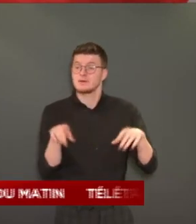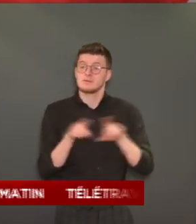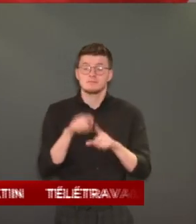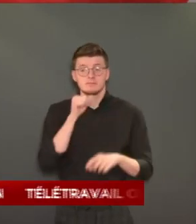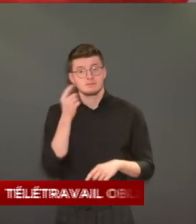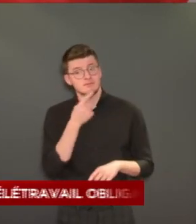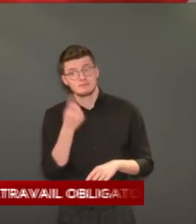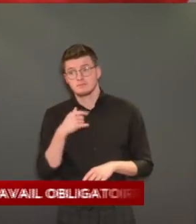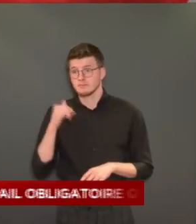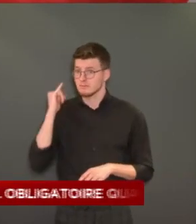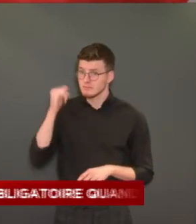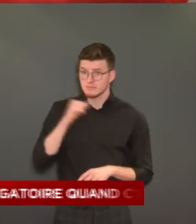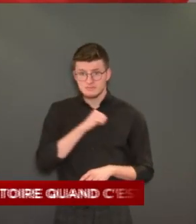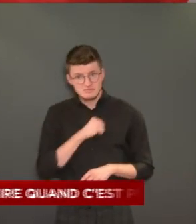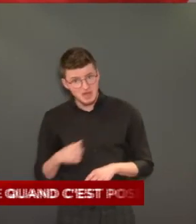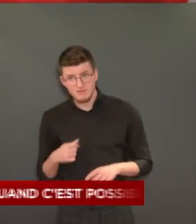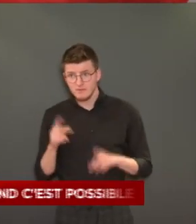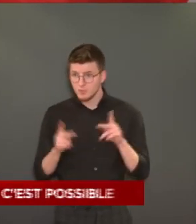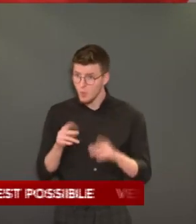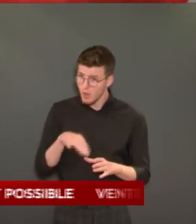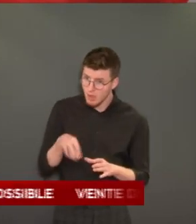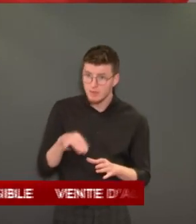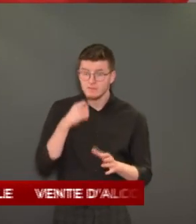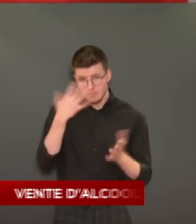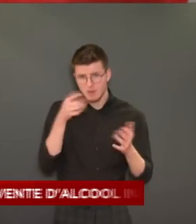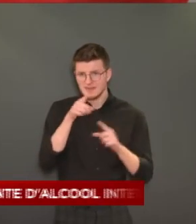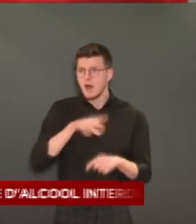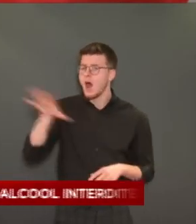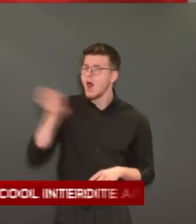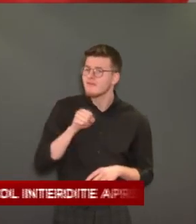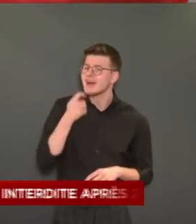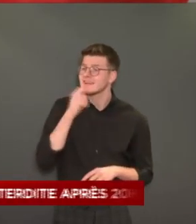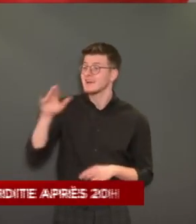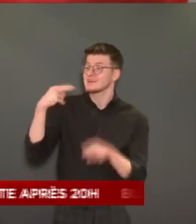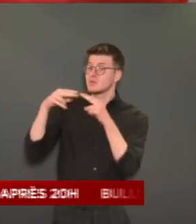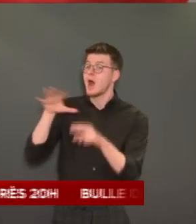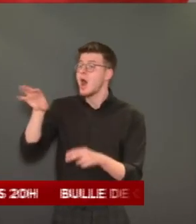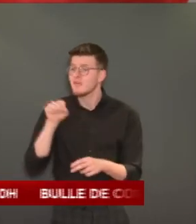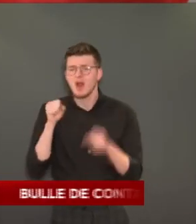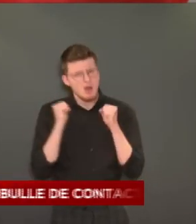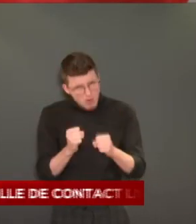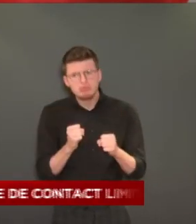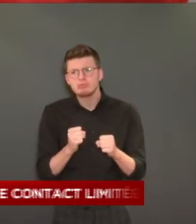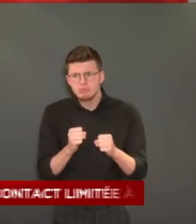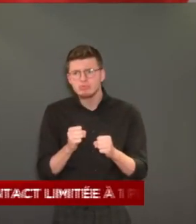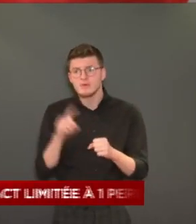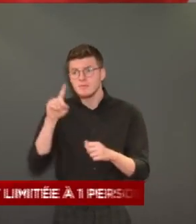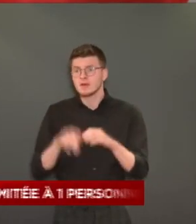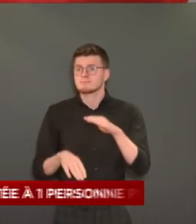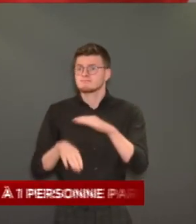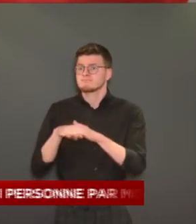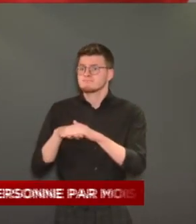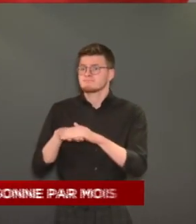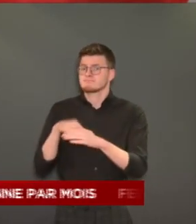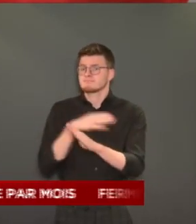On n'a pas toujours envie de cuisiner soi-même, donc aller chercher des repas préparés dans des restaurants, c'est possible, mais avant